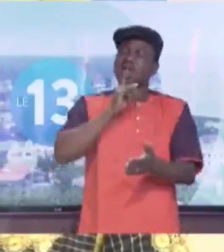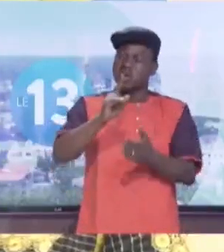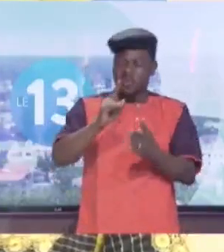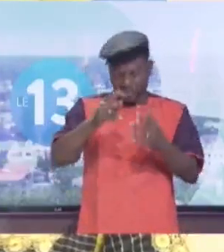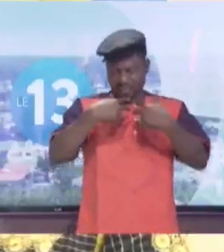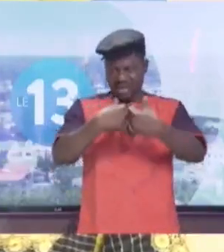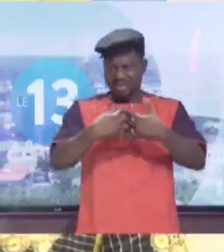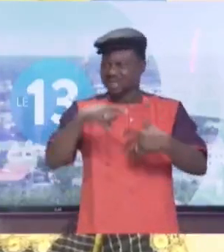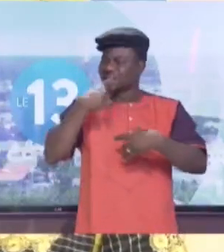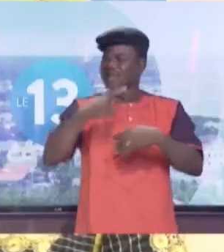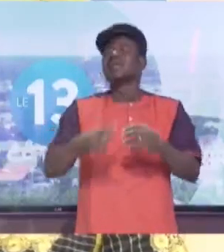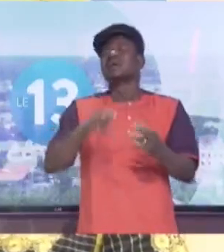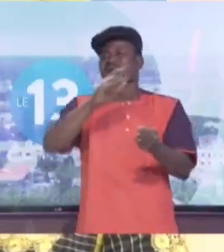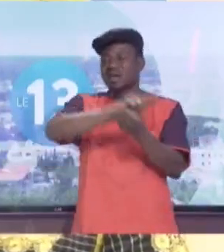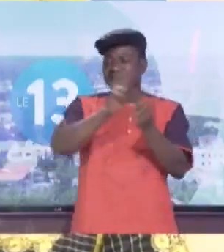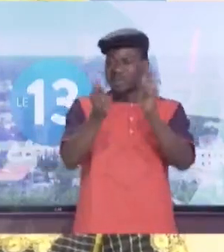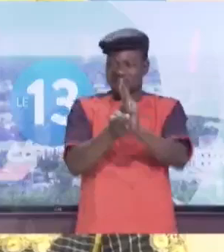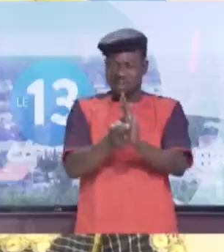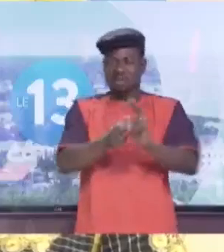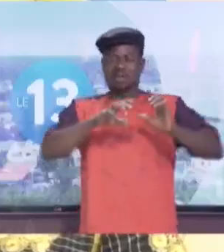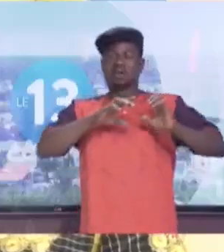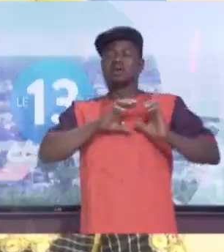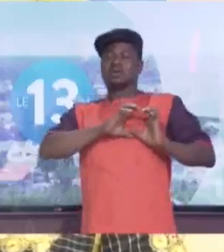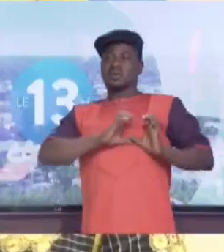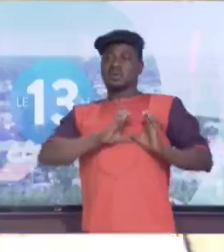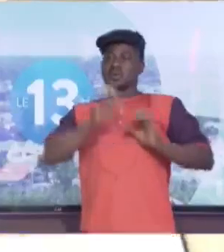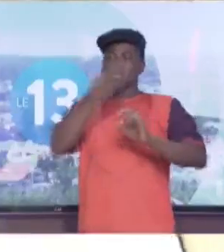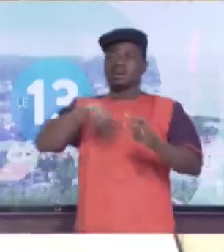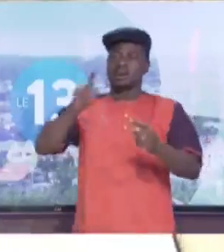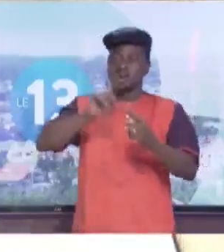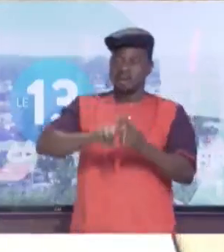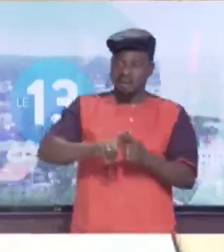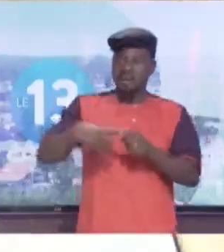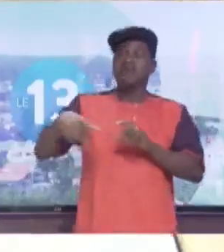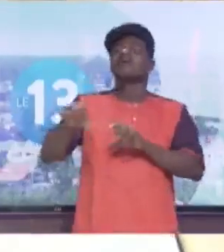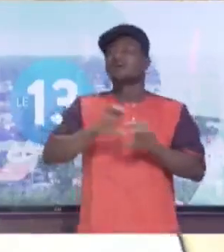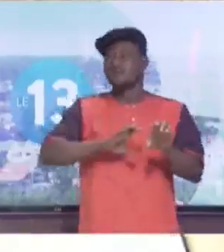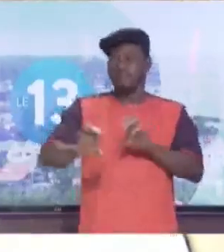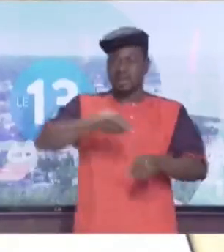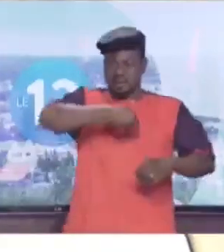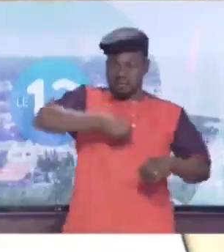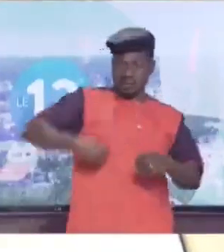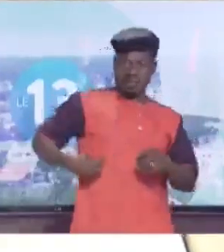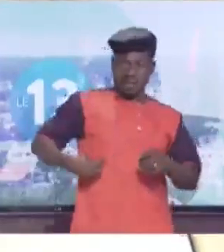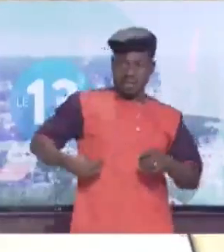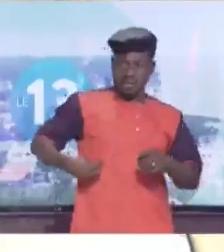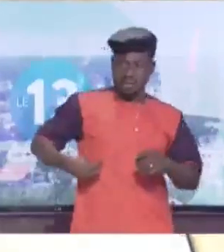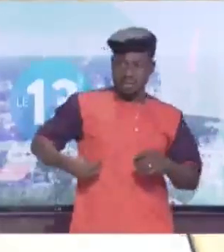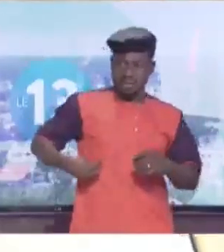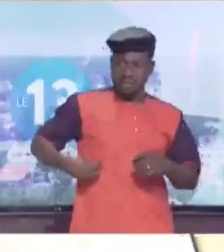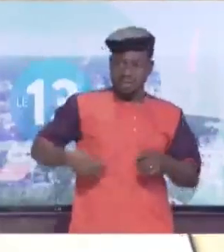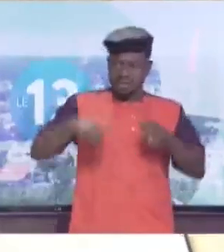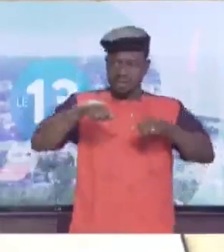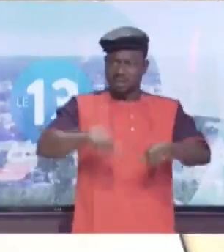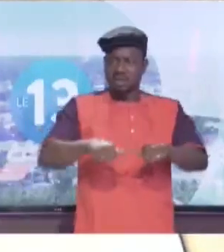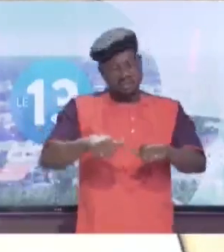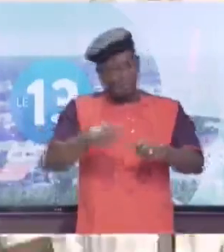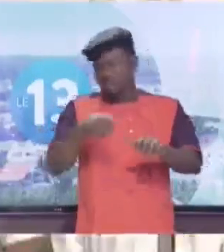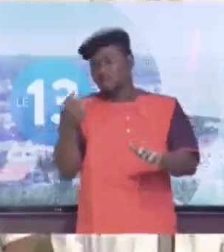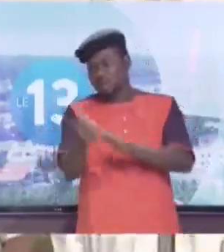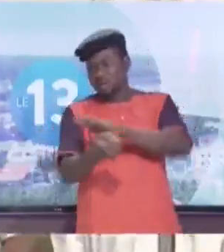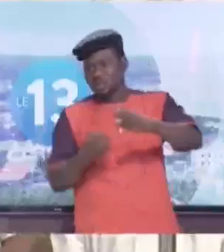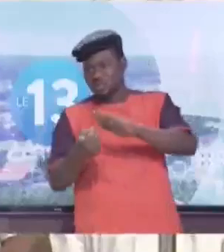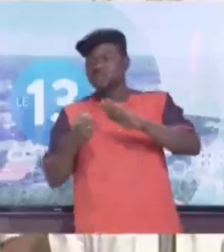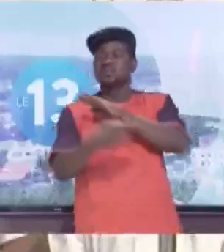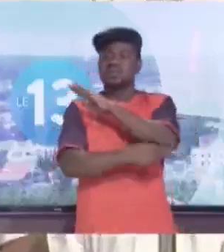remplace le cœur au moment où l'intervention se réalise. Et que du reste, dans la sous-région, c'est au Sénégal et au Burkina